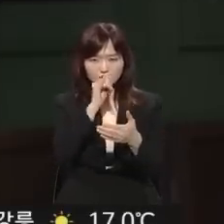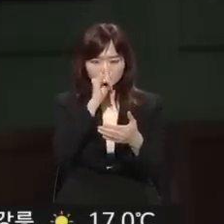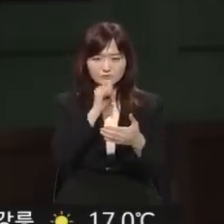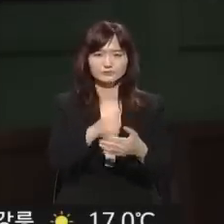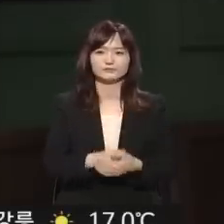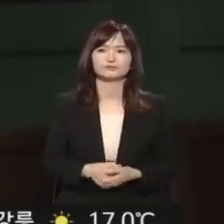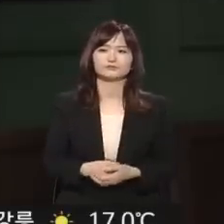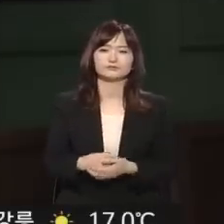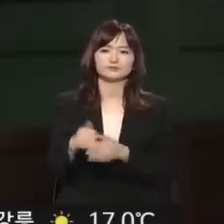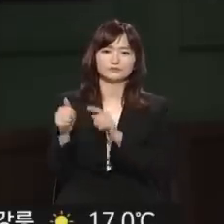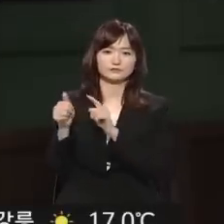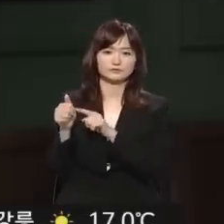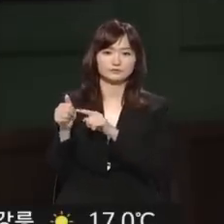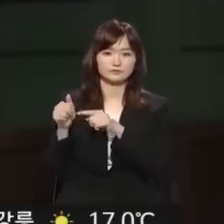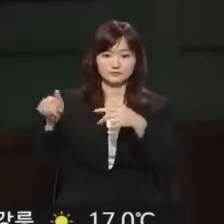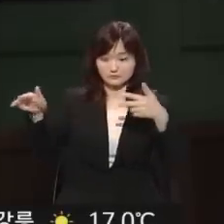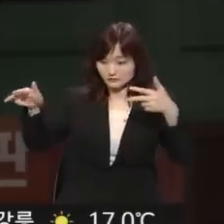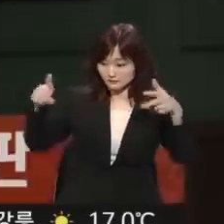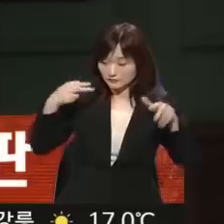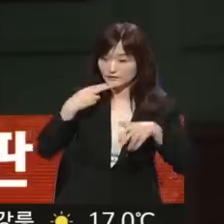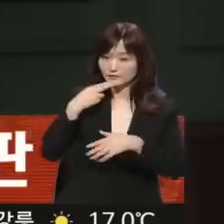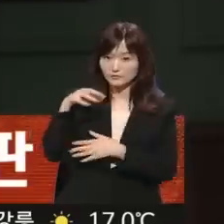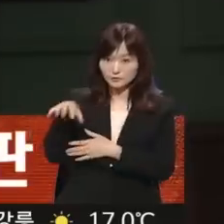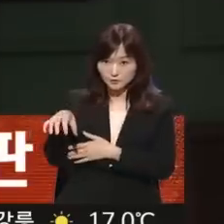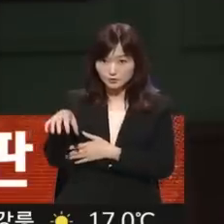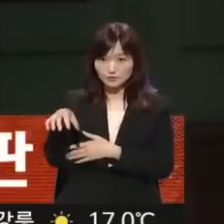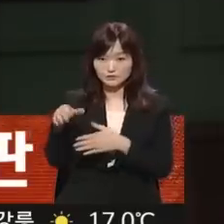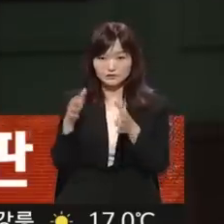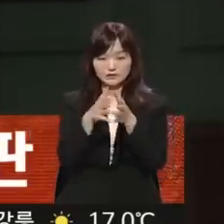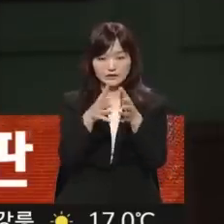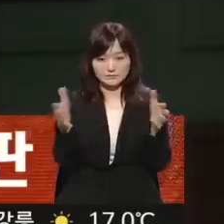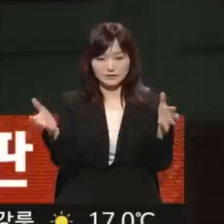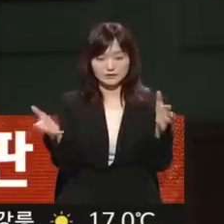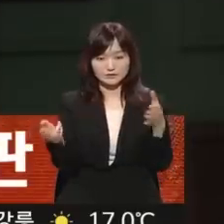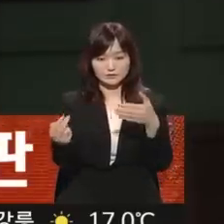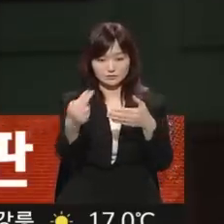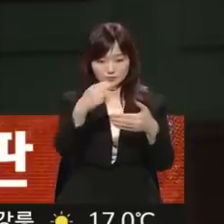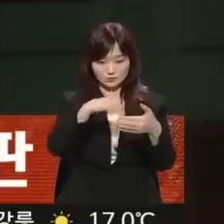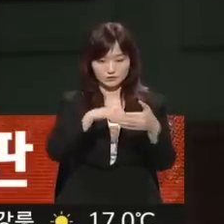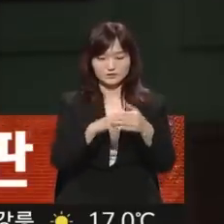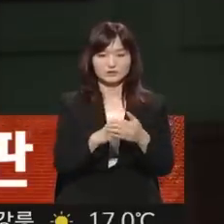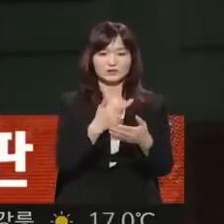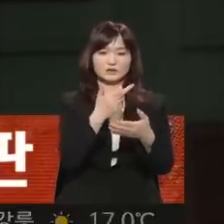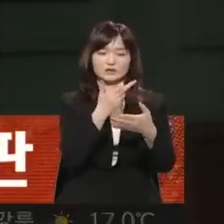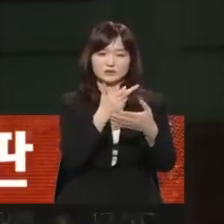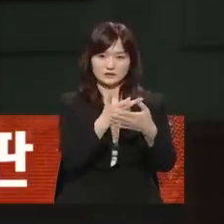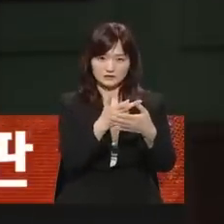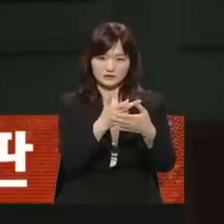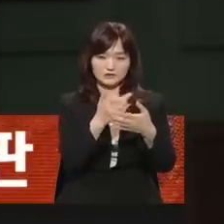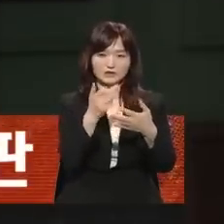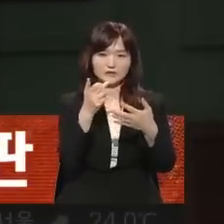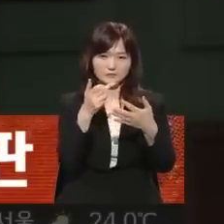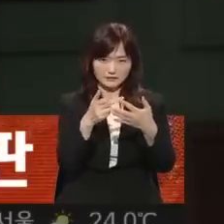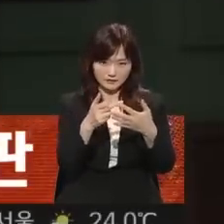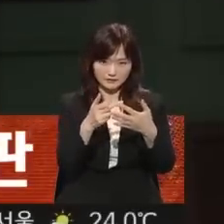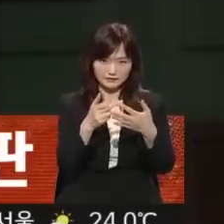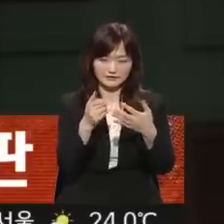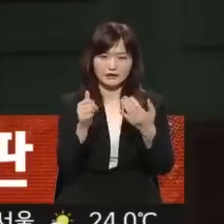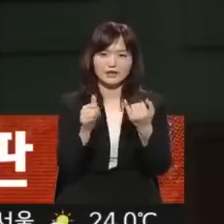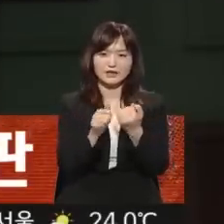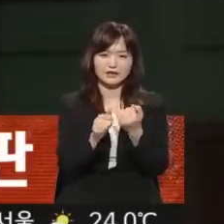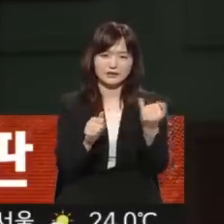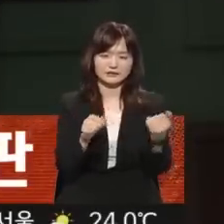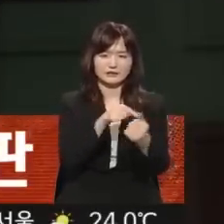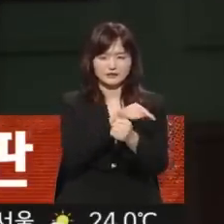범행 직전에 CCTV 사각지대를 통해서 집안에 들어갔습니다 그리고이 큰아들과 악내 아내 그리고 막내아들까지 차례로